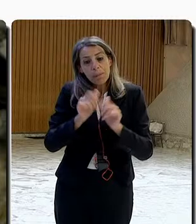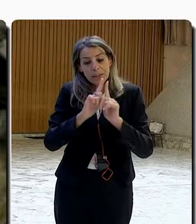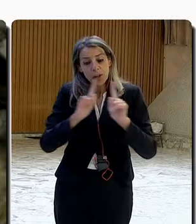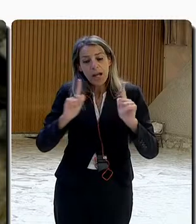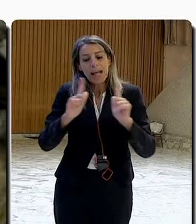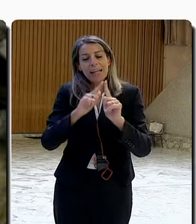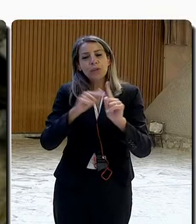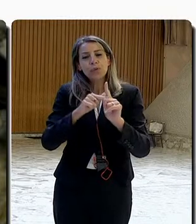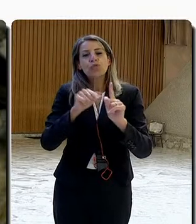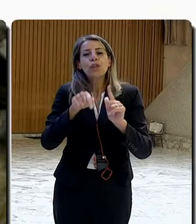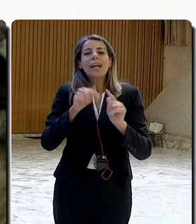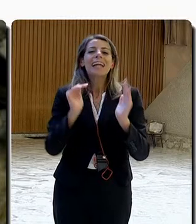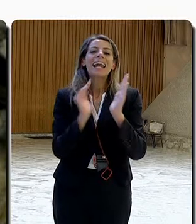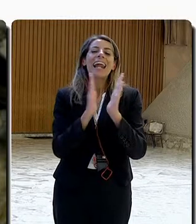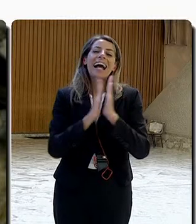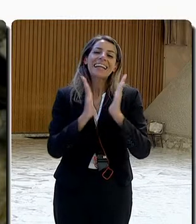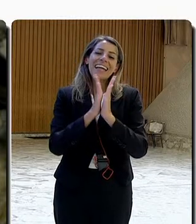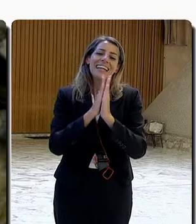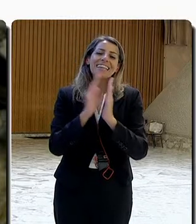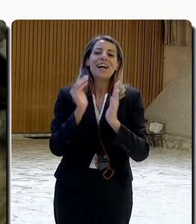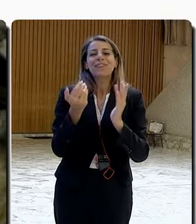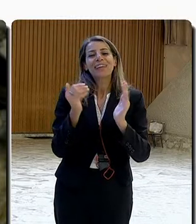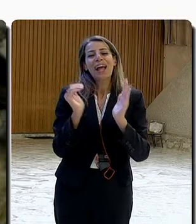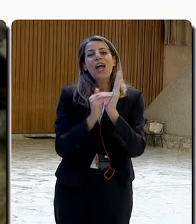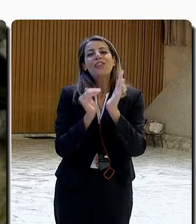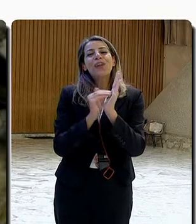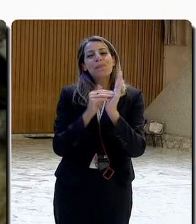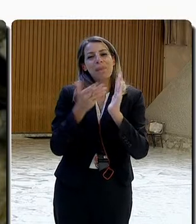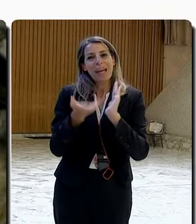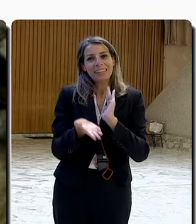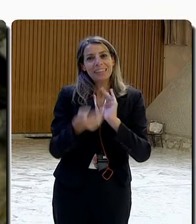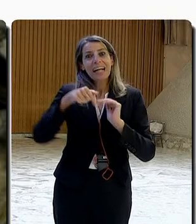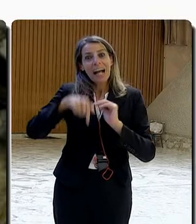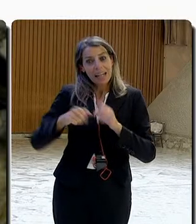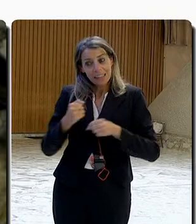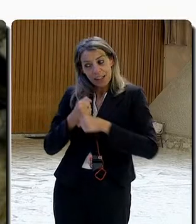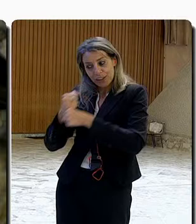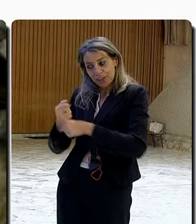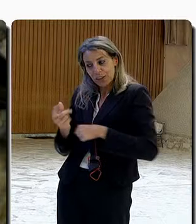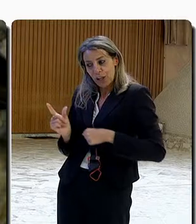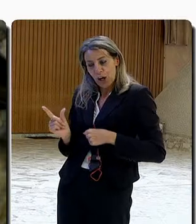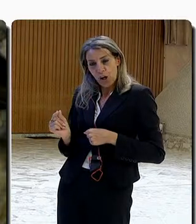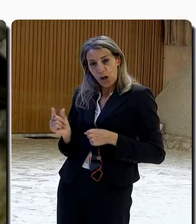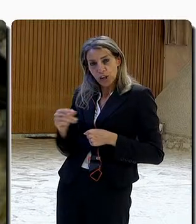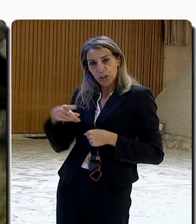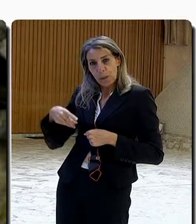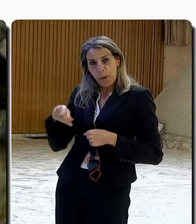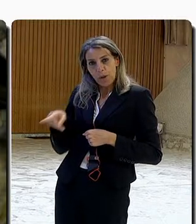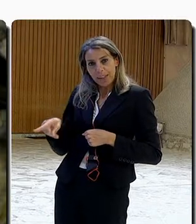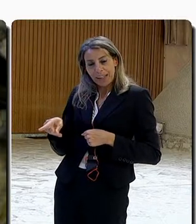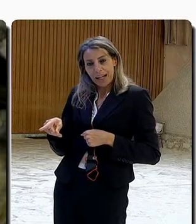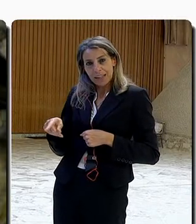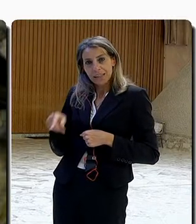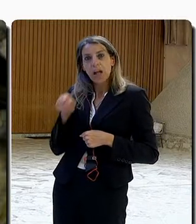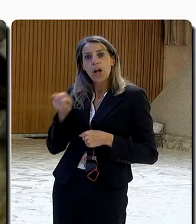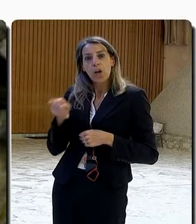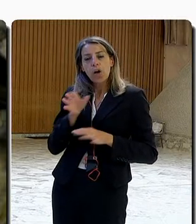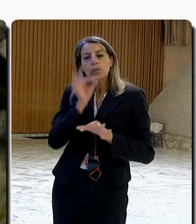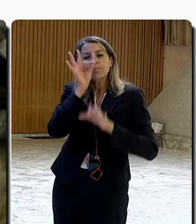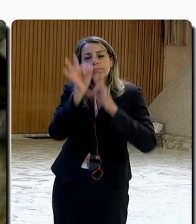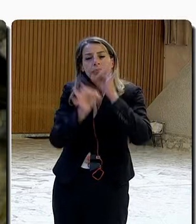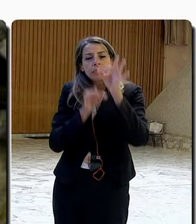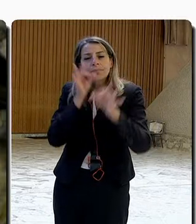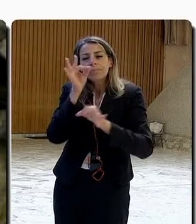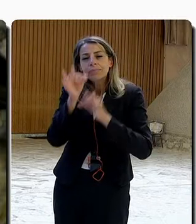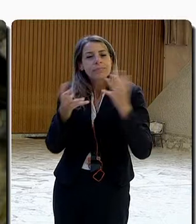Chiesa domestica. Bene, lascio adesso la parola ai coniugi Popcak che ci